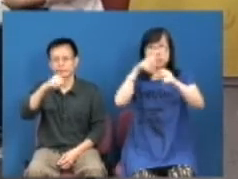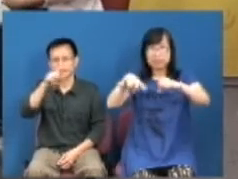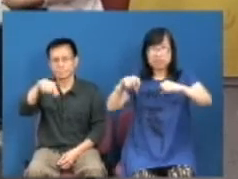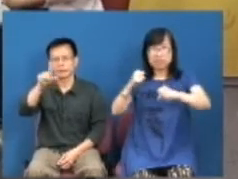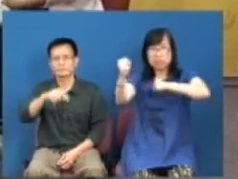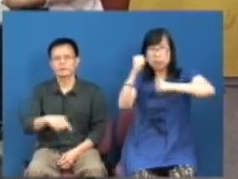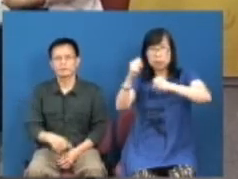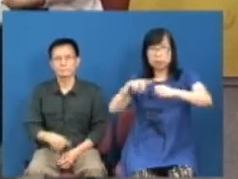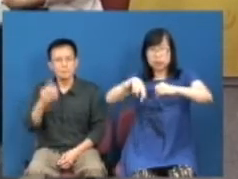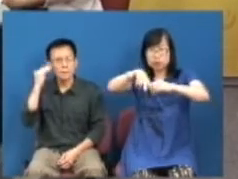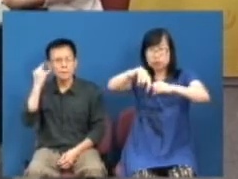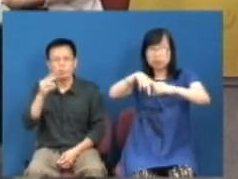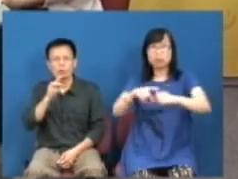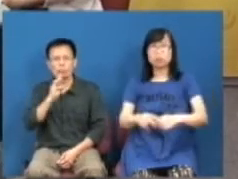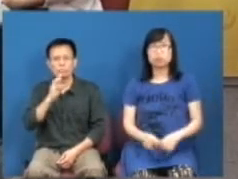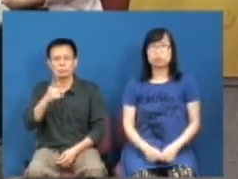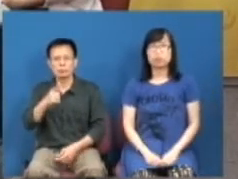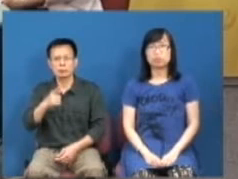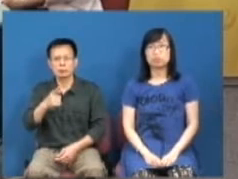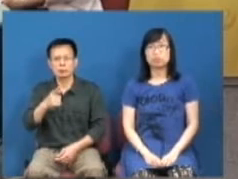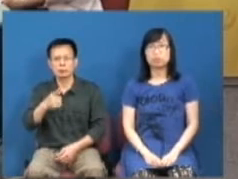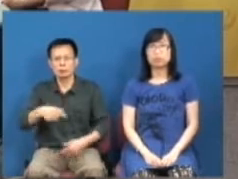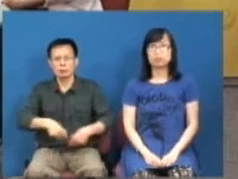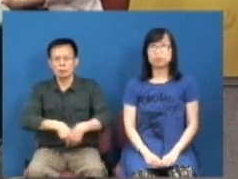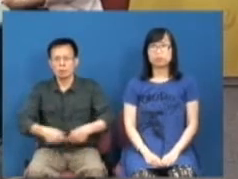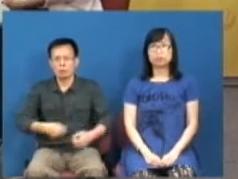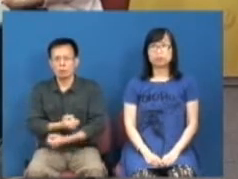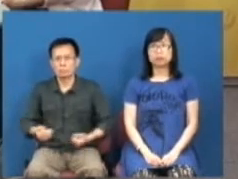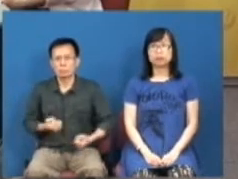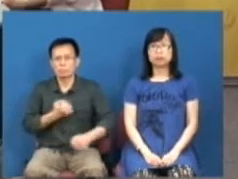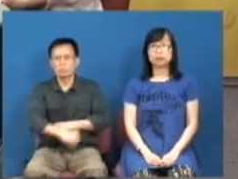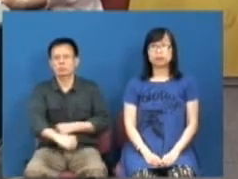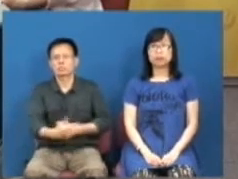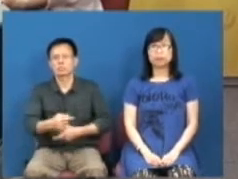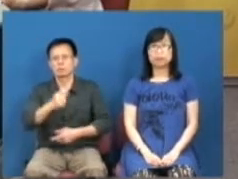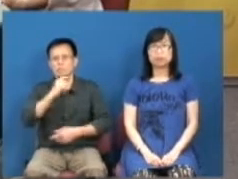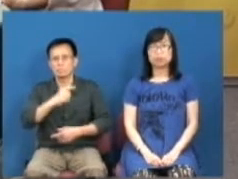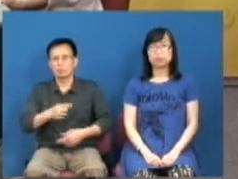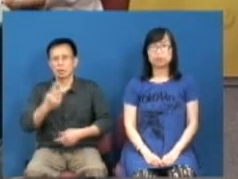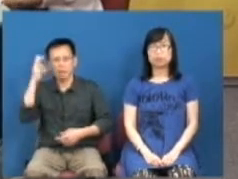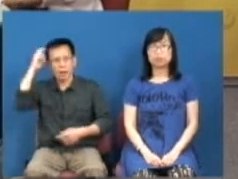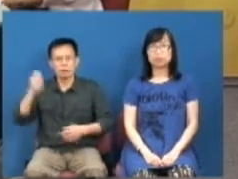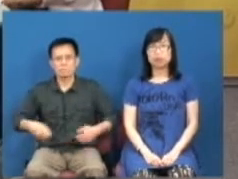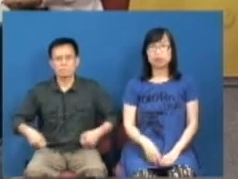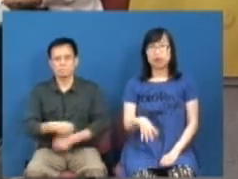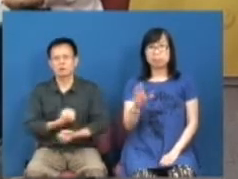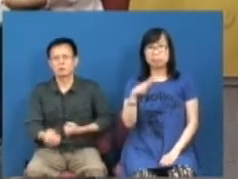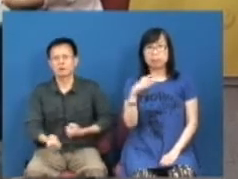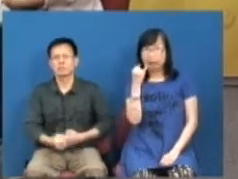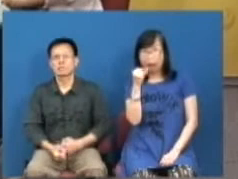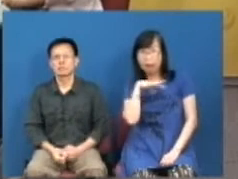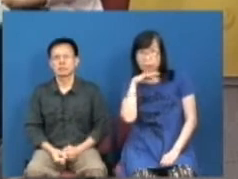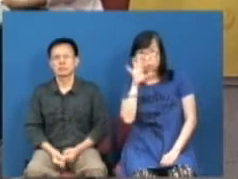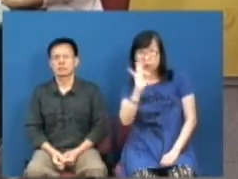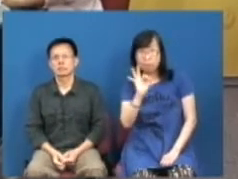利 嚇。聽講佢都係好似黑手。空手道又大㗎， 係咁犀利啊！ 聽講好似係㗎， 唔係流喎，真係得㗎